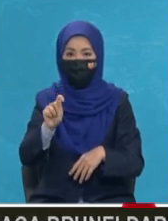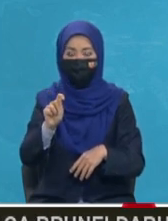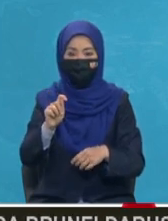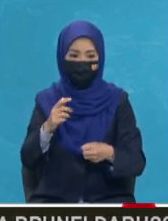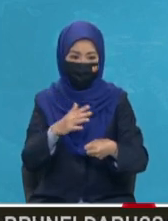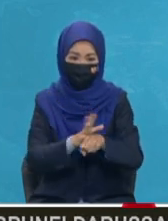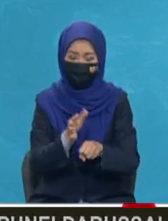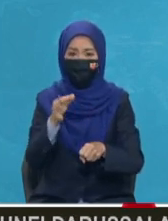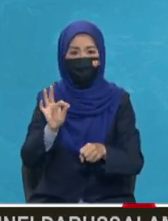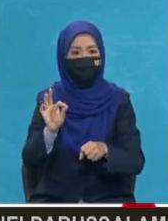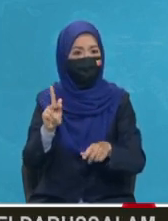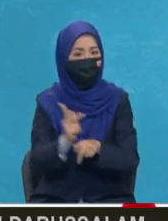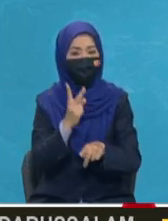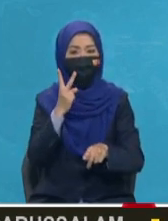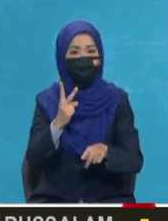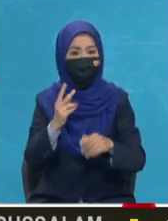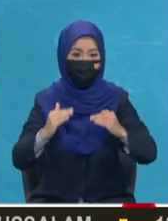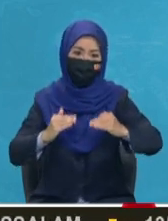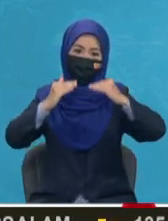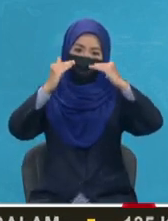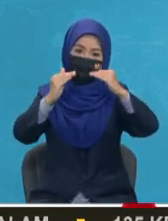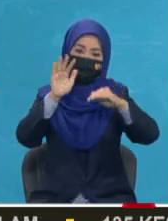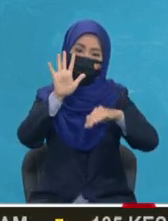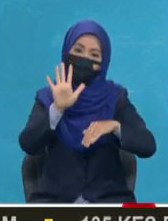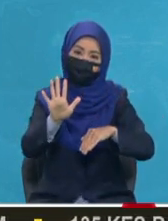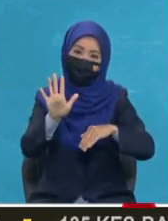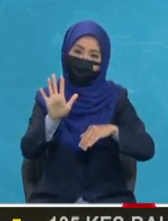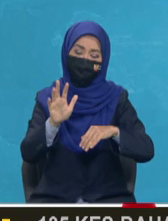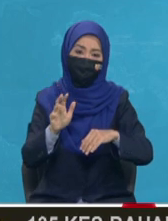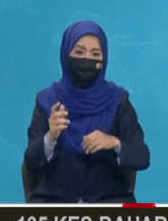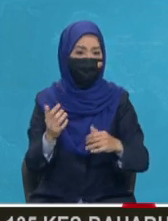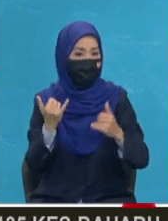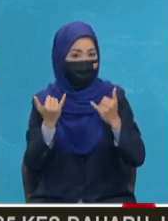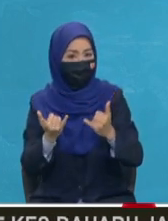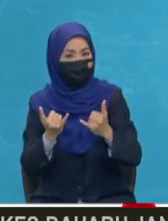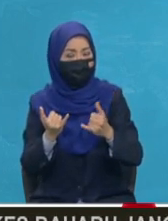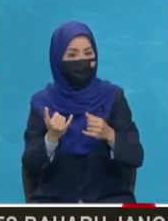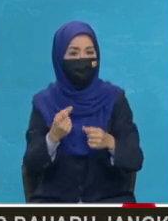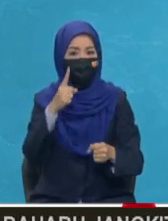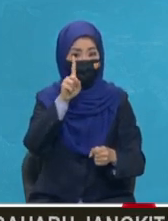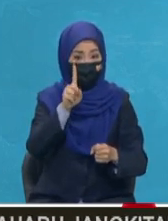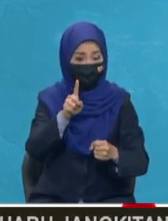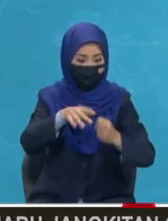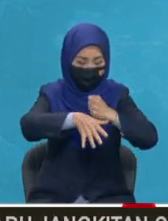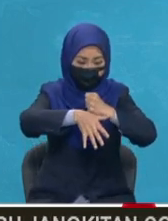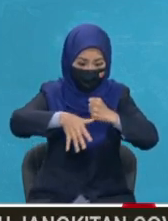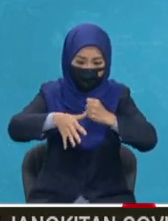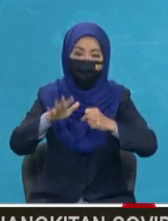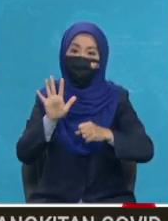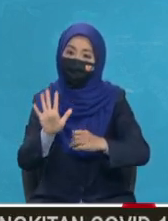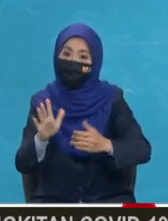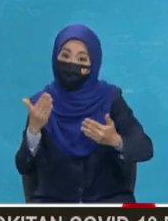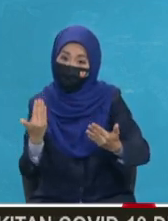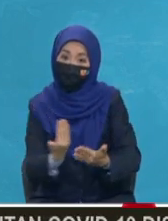mula-mula berlaku ilah pada tahap 5 ini bermakna pada ketika itu satu cash positif telah menyebabkan 5GS